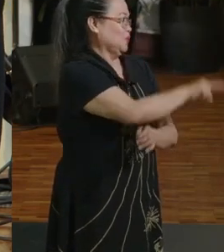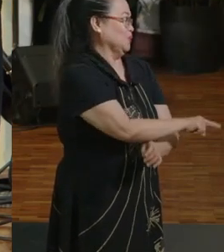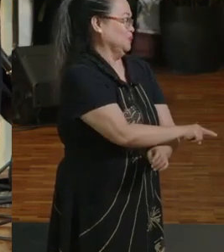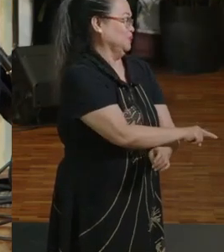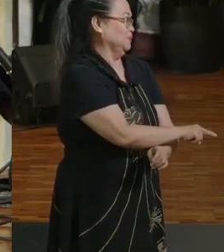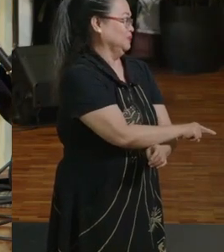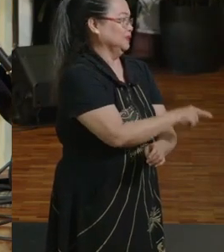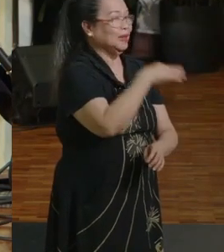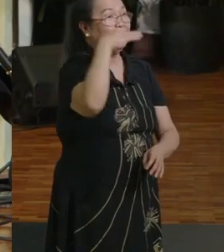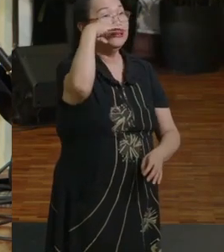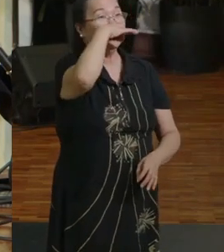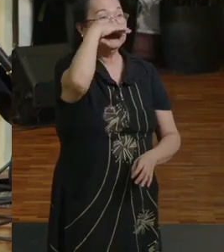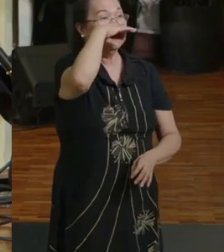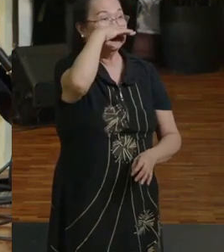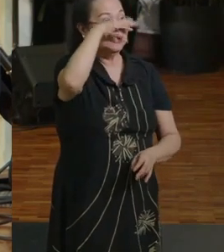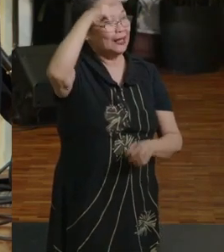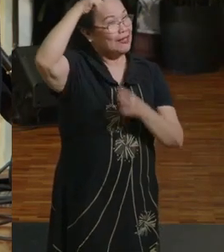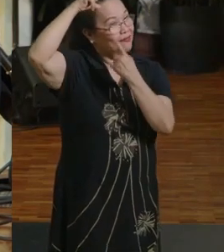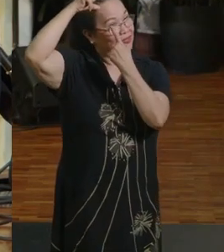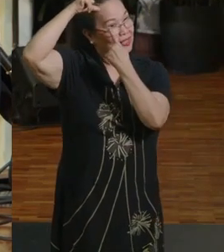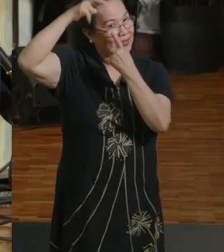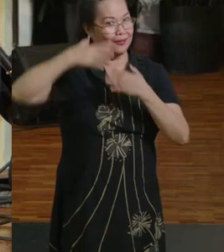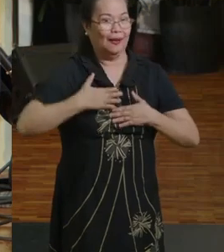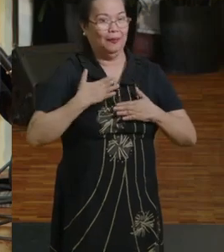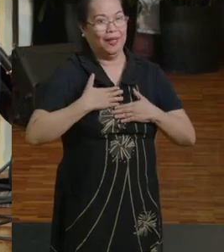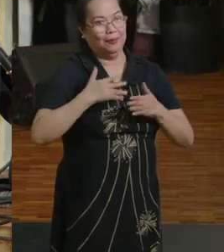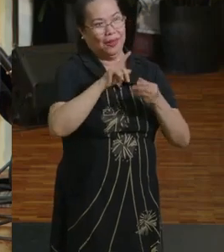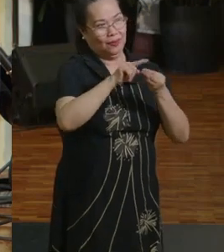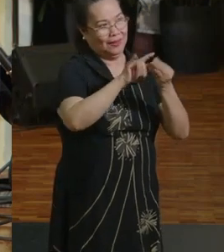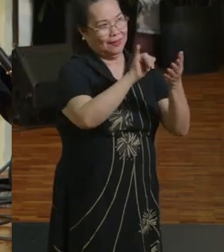Kasi nungalingan po ng demonyo yun.